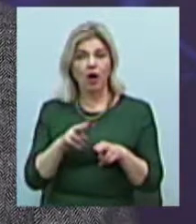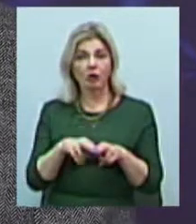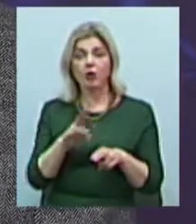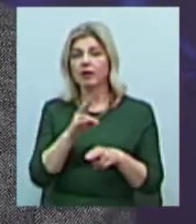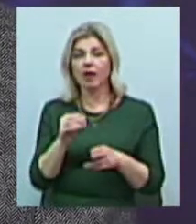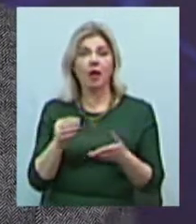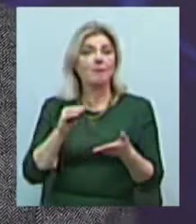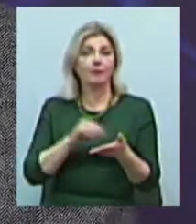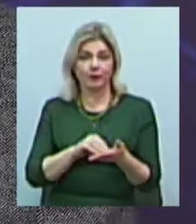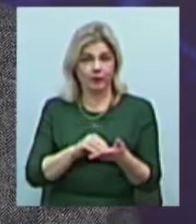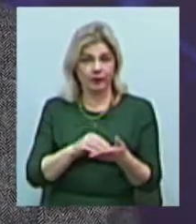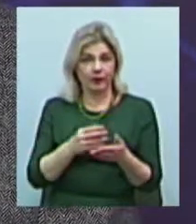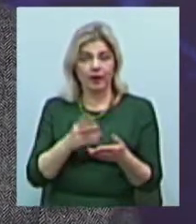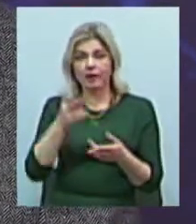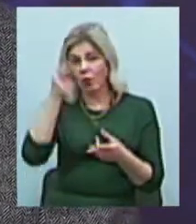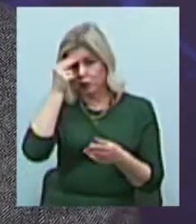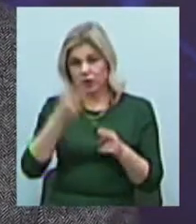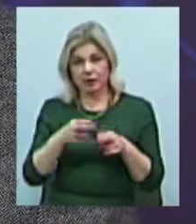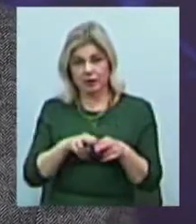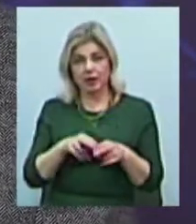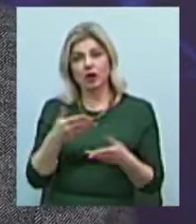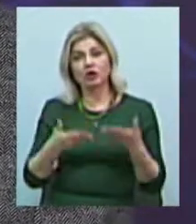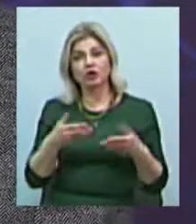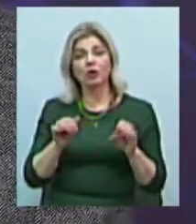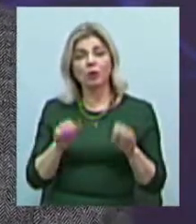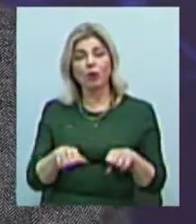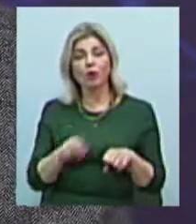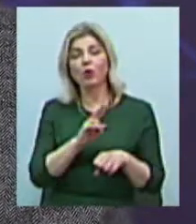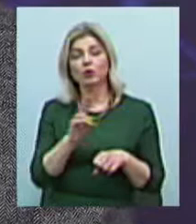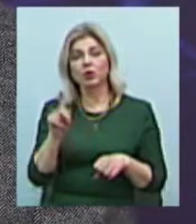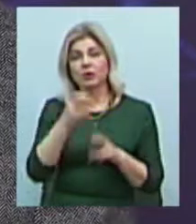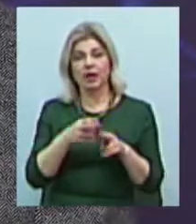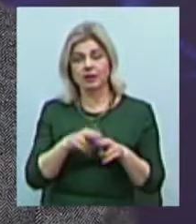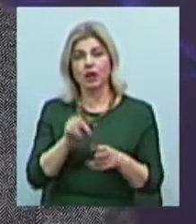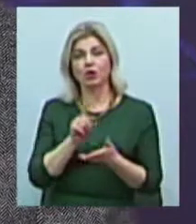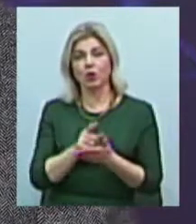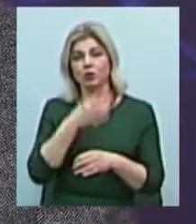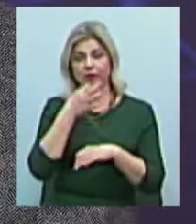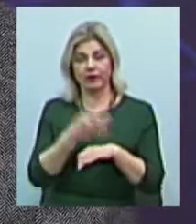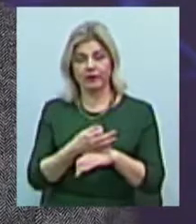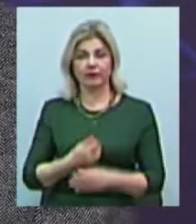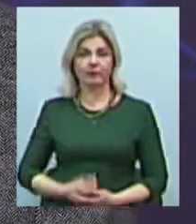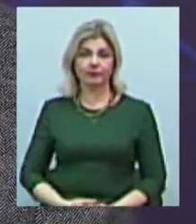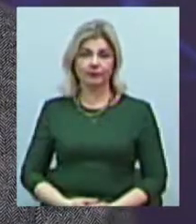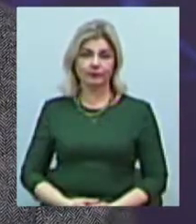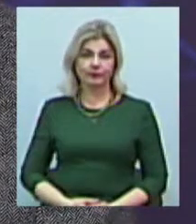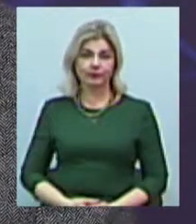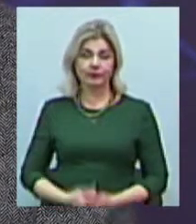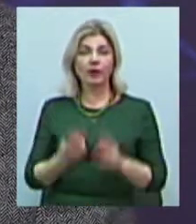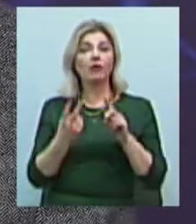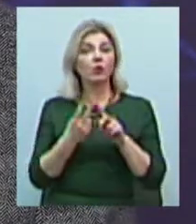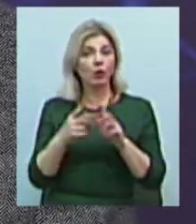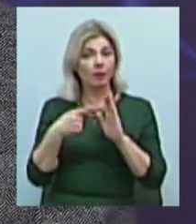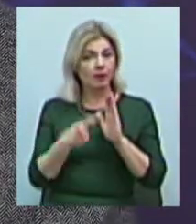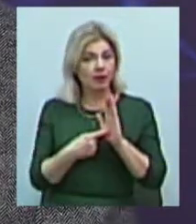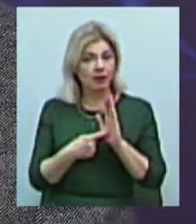передбачила цього, чи можна знайти, тобто, хто за це має нести відповідальність, перше. Друге,